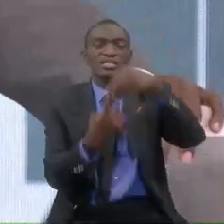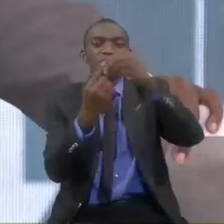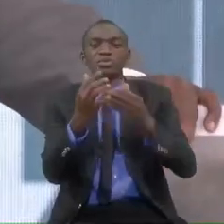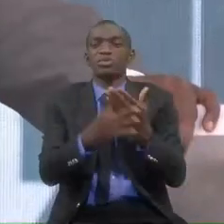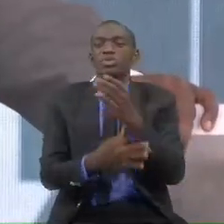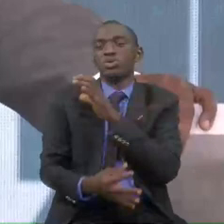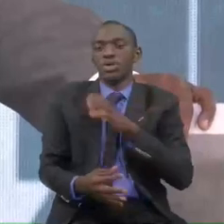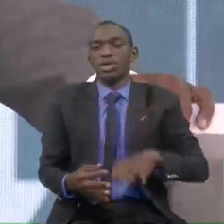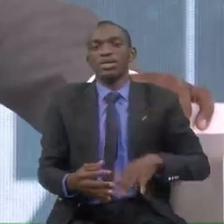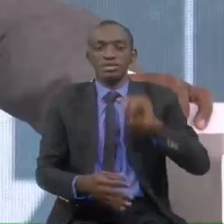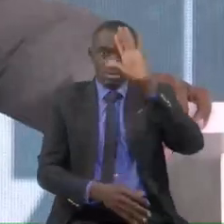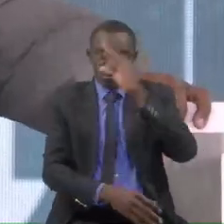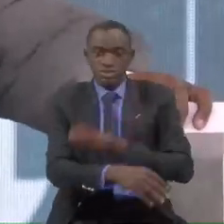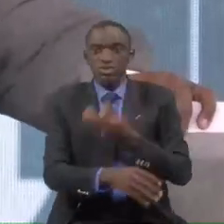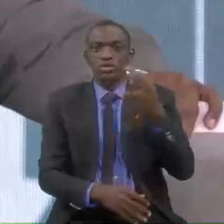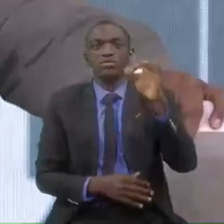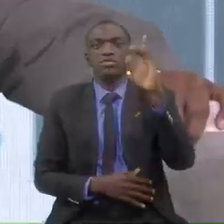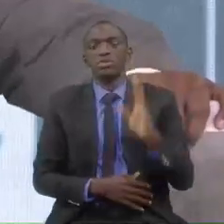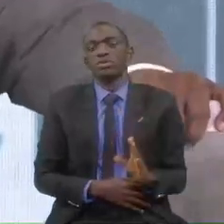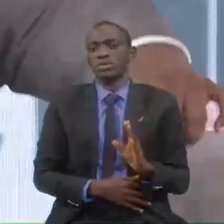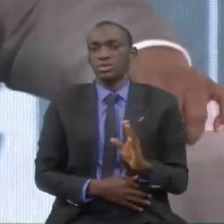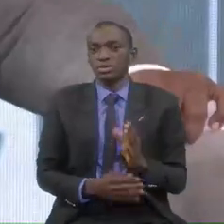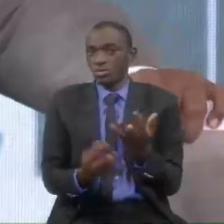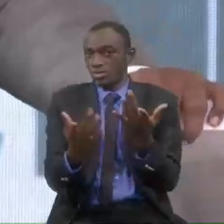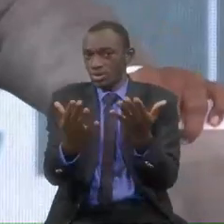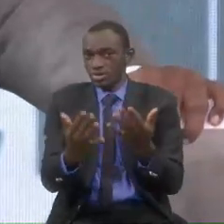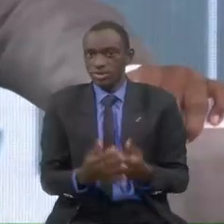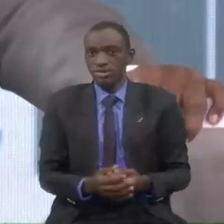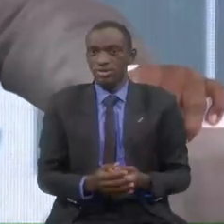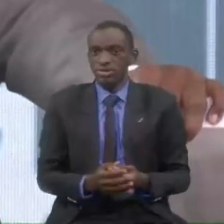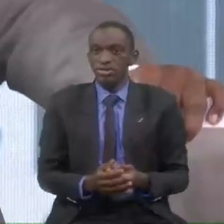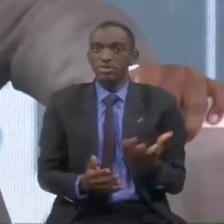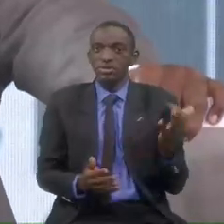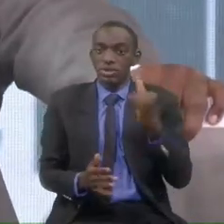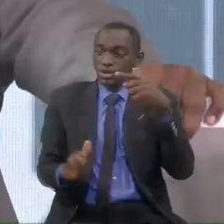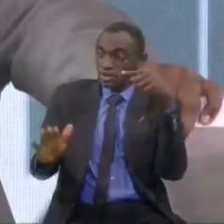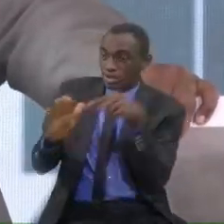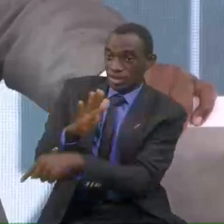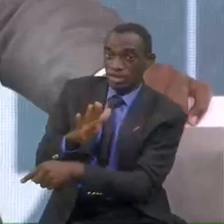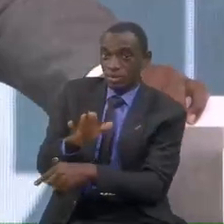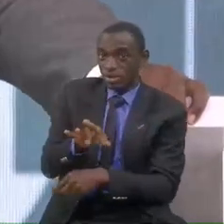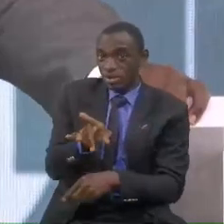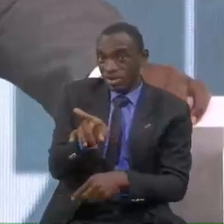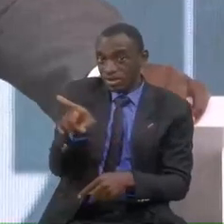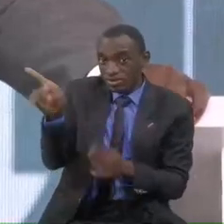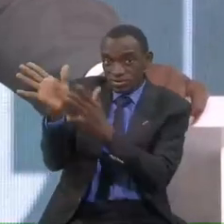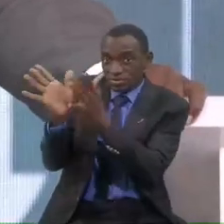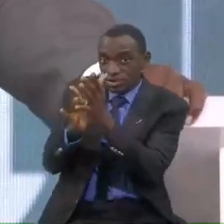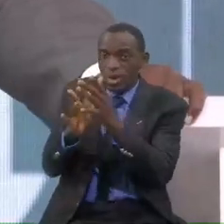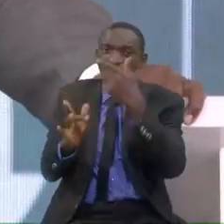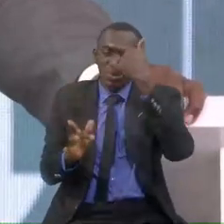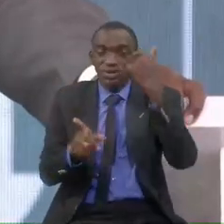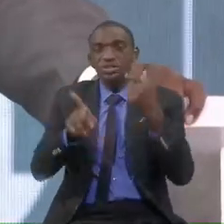Christ le Fils de Dieu. Attendez, ils l'ont tué parce qu'il a dit que je suis le Fils de